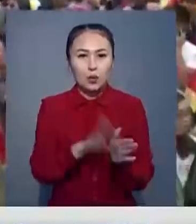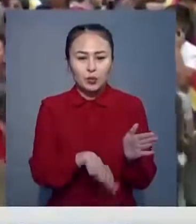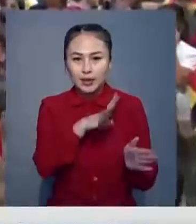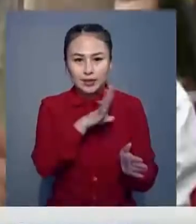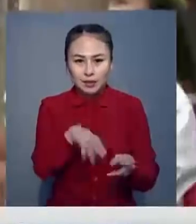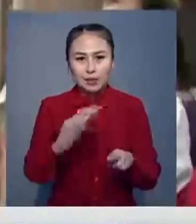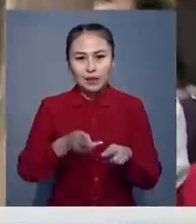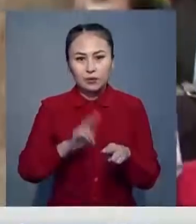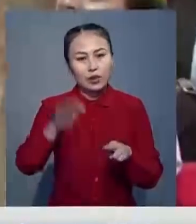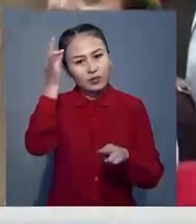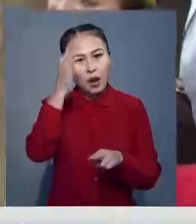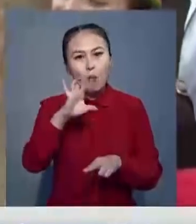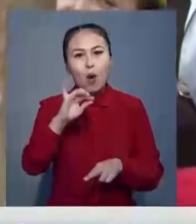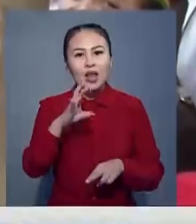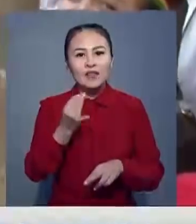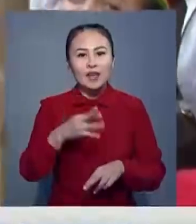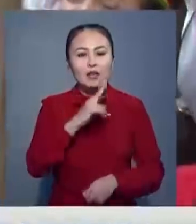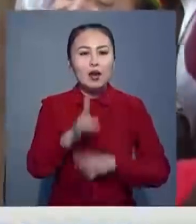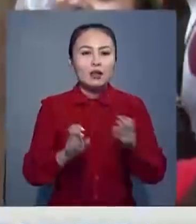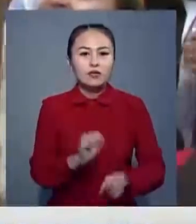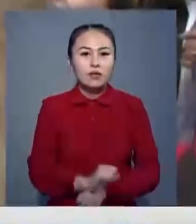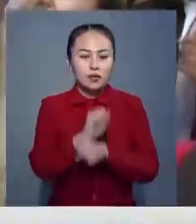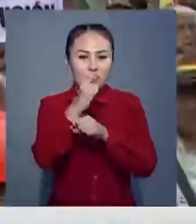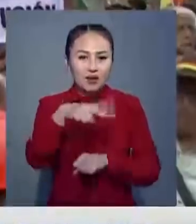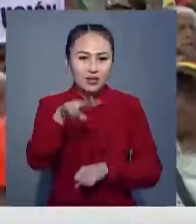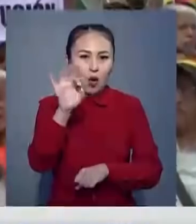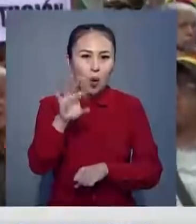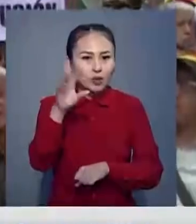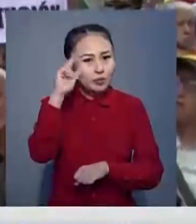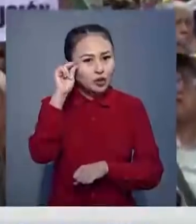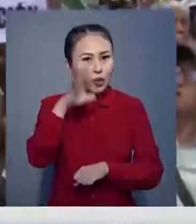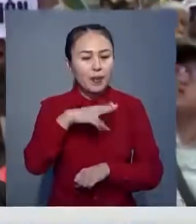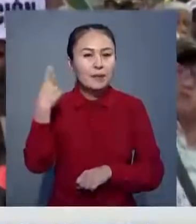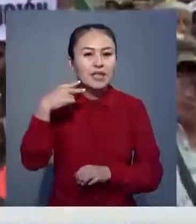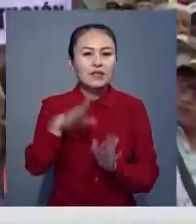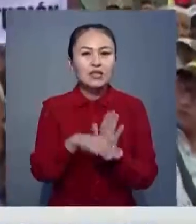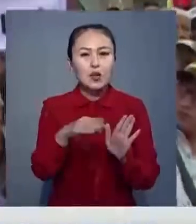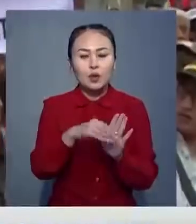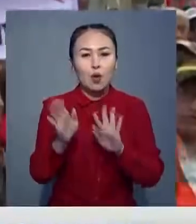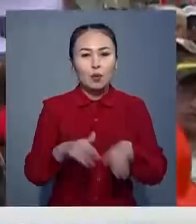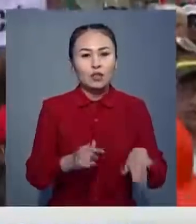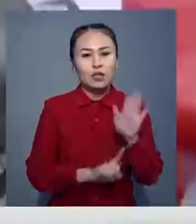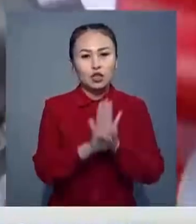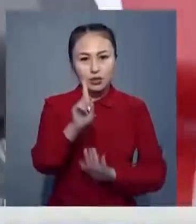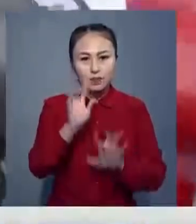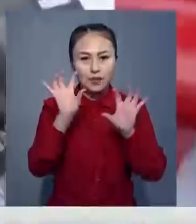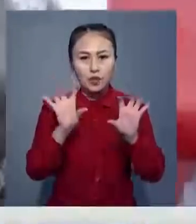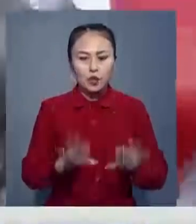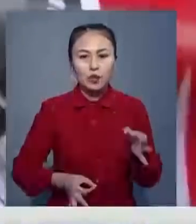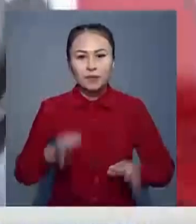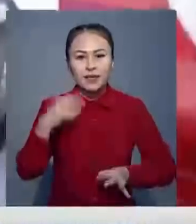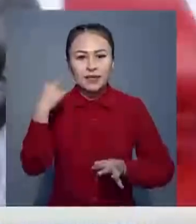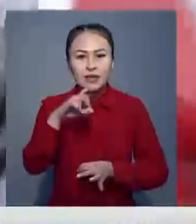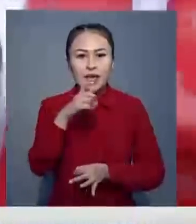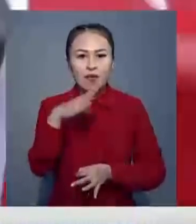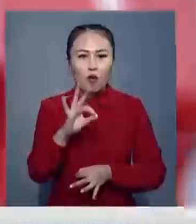отыр. Еске сала кетейік, Боливияда наразылық шерулері қазанның 20-сы күні президенттік сайлаудан кейін басталды. Оған конституциялық